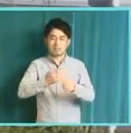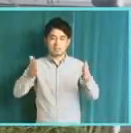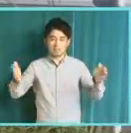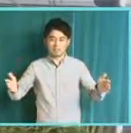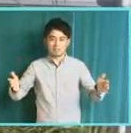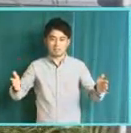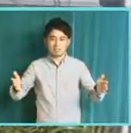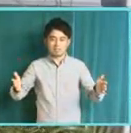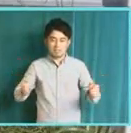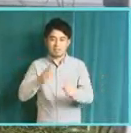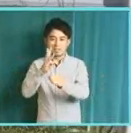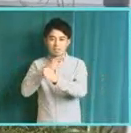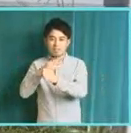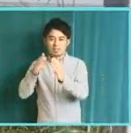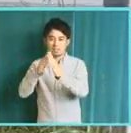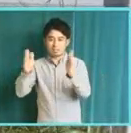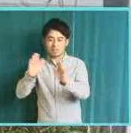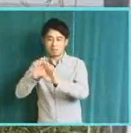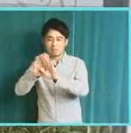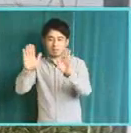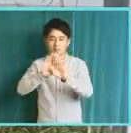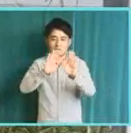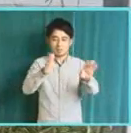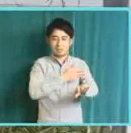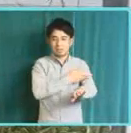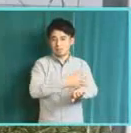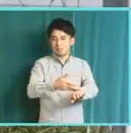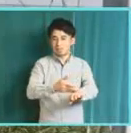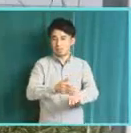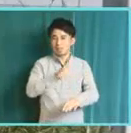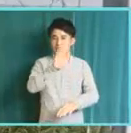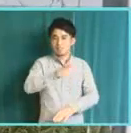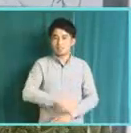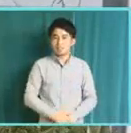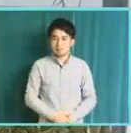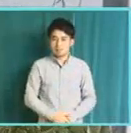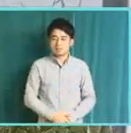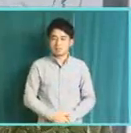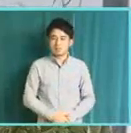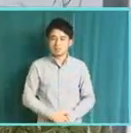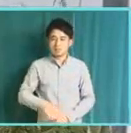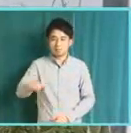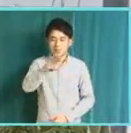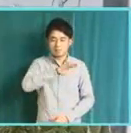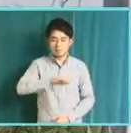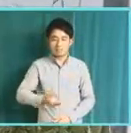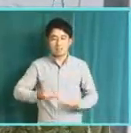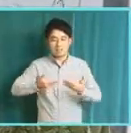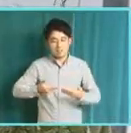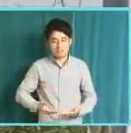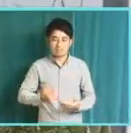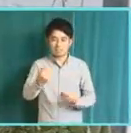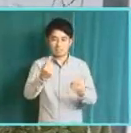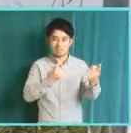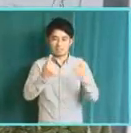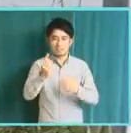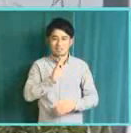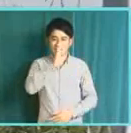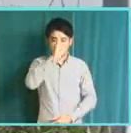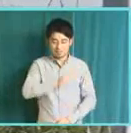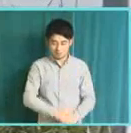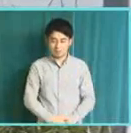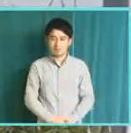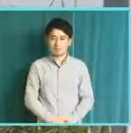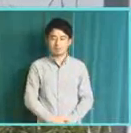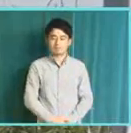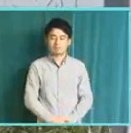に決まったスケジュールで研修とかもやっているので、はい、安心